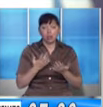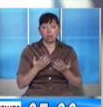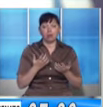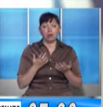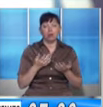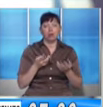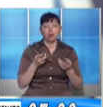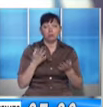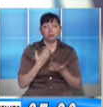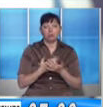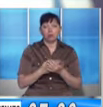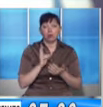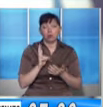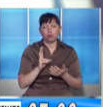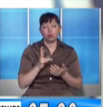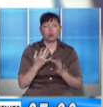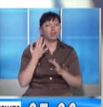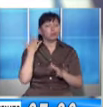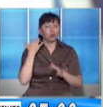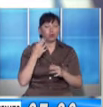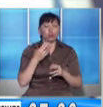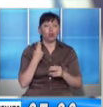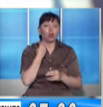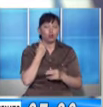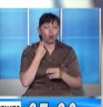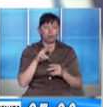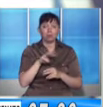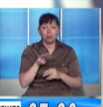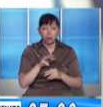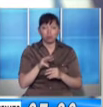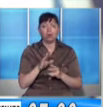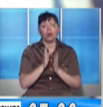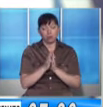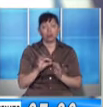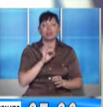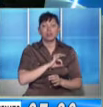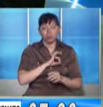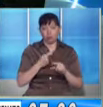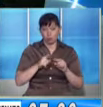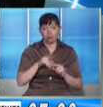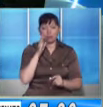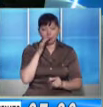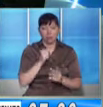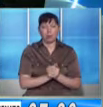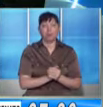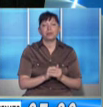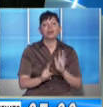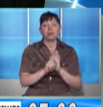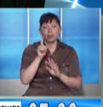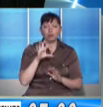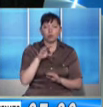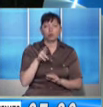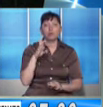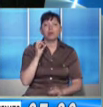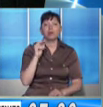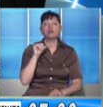datori unii altora din rundele anterioare, atunci vă rog să folosiți acest timp. Începem de la domnul